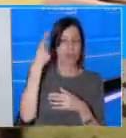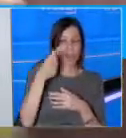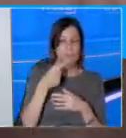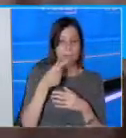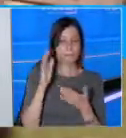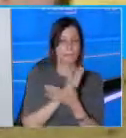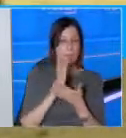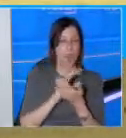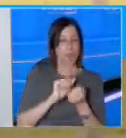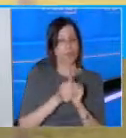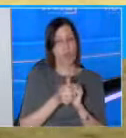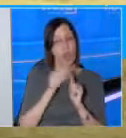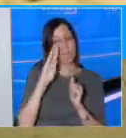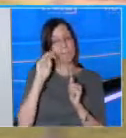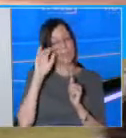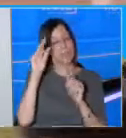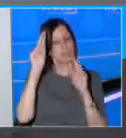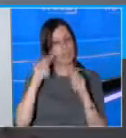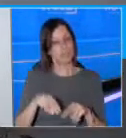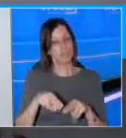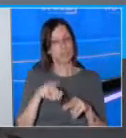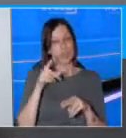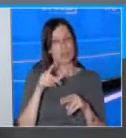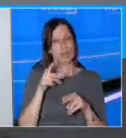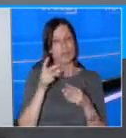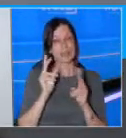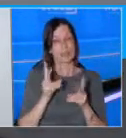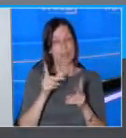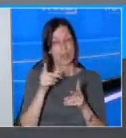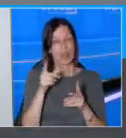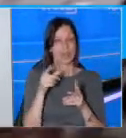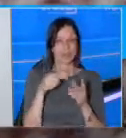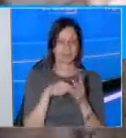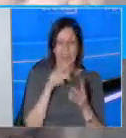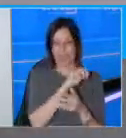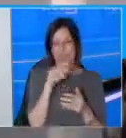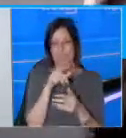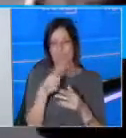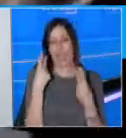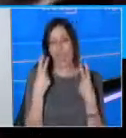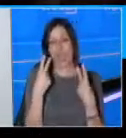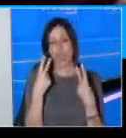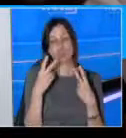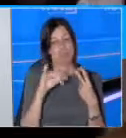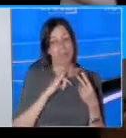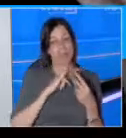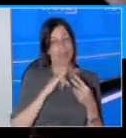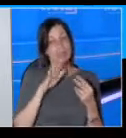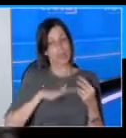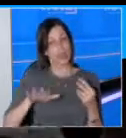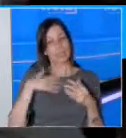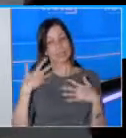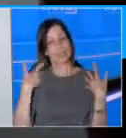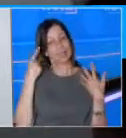ישוב אלינו מדימונה. לשיחת הטלפון לספר לנו, כי הנושא הזה באמת חשוב ומעניין את כולנו. לפחות אותי באופן אישי, הייתי שמח לדעת